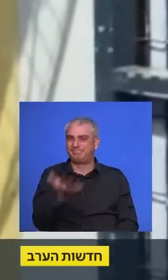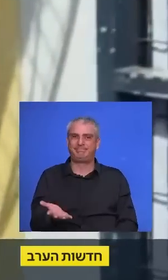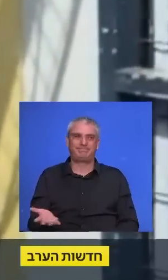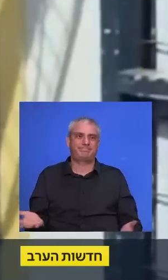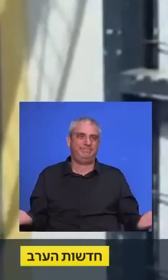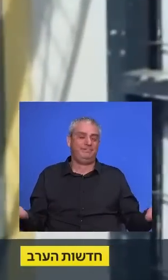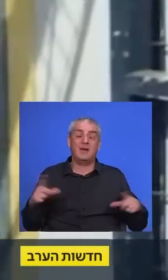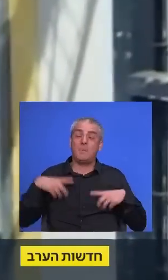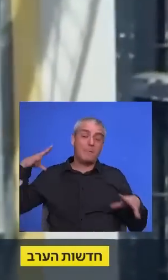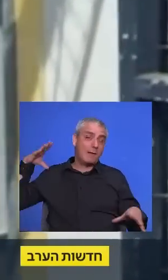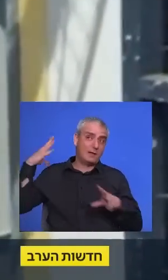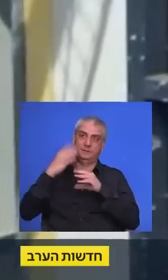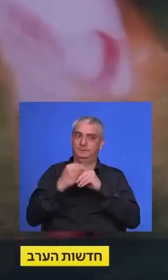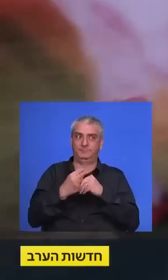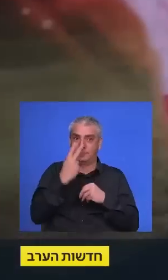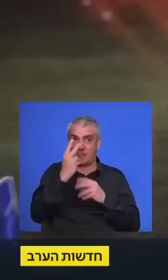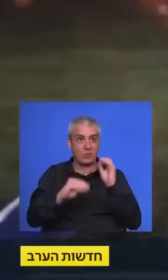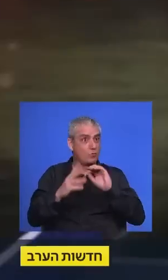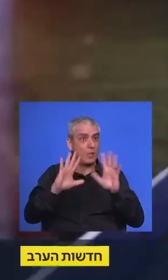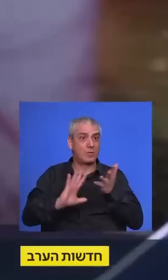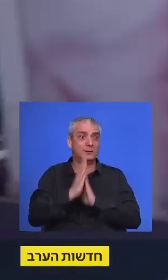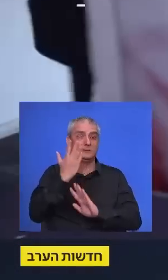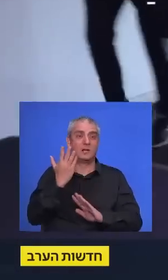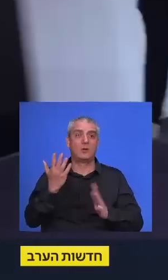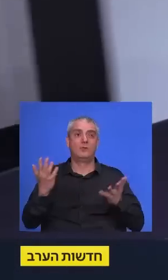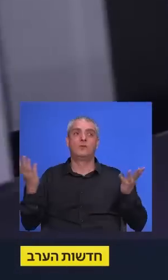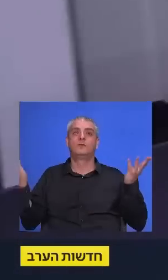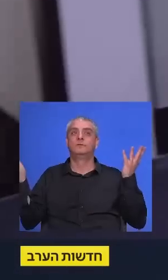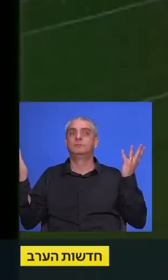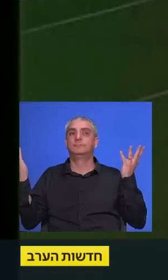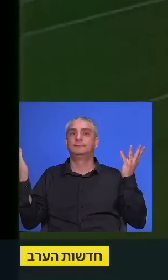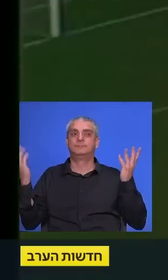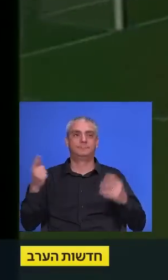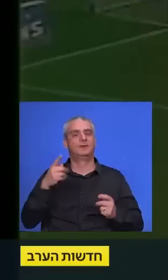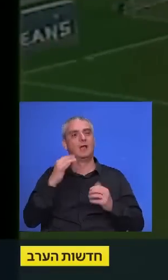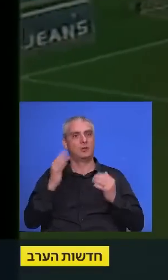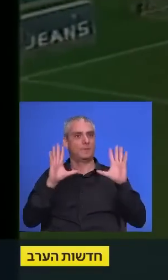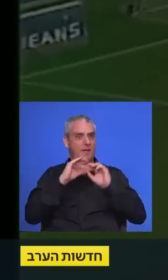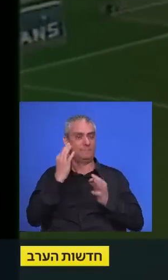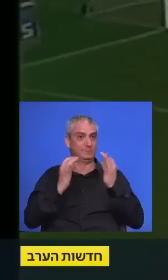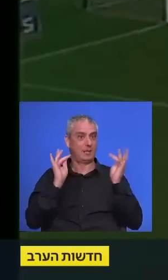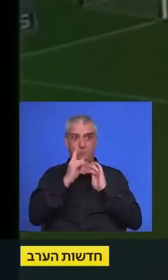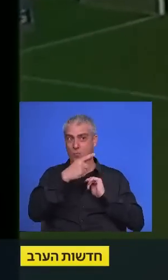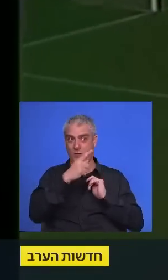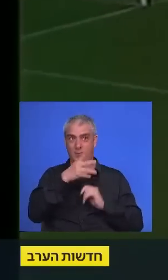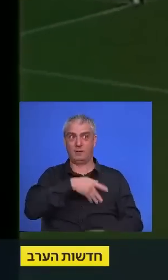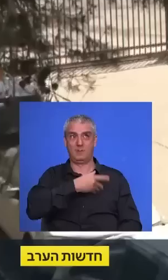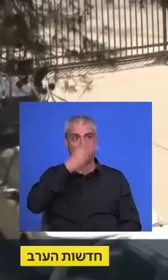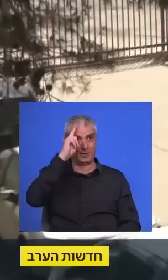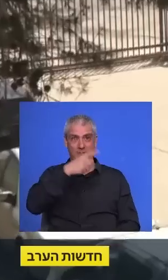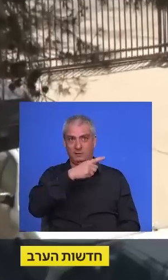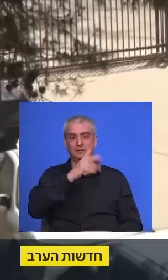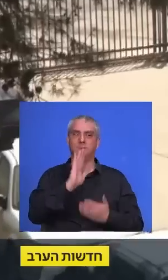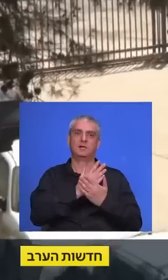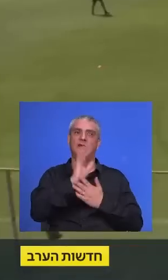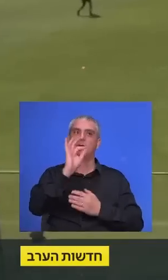הכי גרועה שהיה לי בחיים, לראות מועדון שנשרף ככה. המשחק הערב נגד היריבה המושבת, ביתר ירושלים, יקבע בעבור